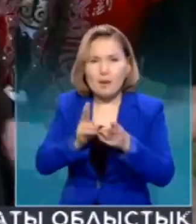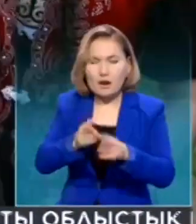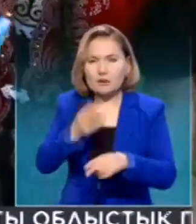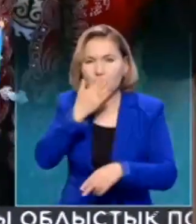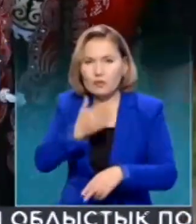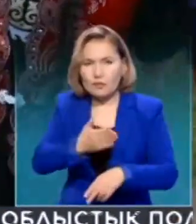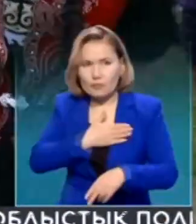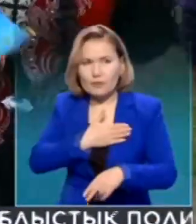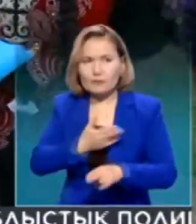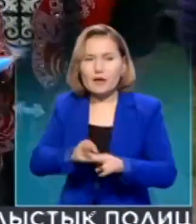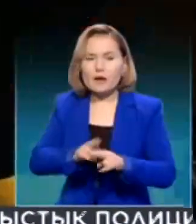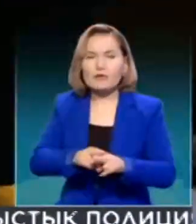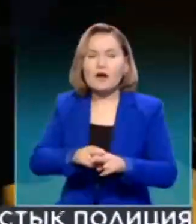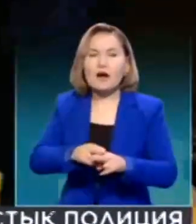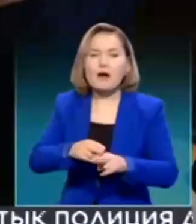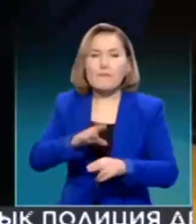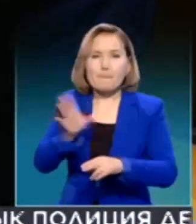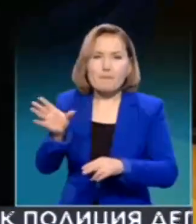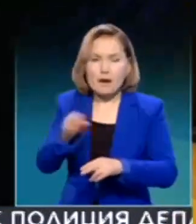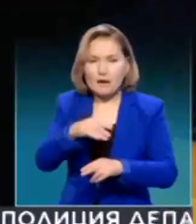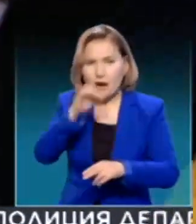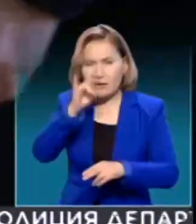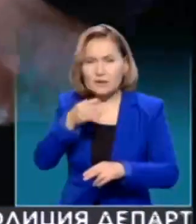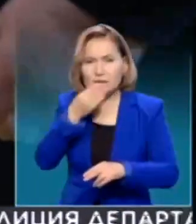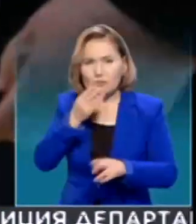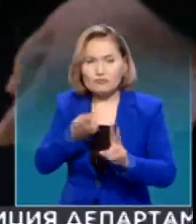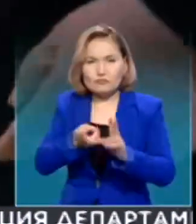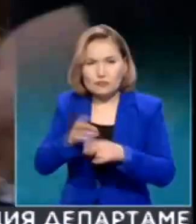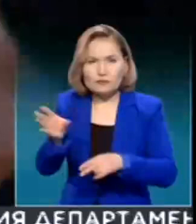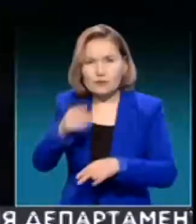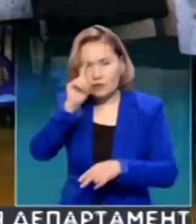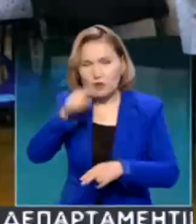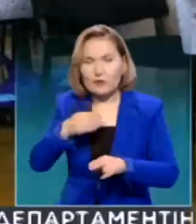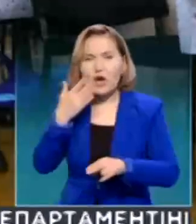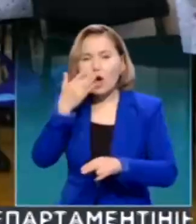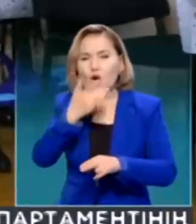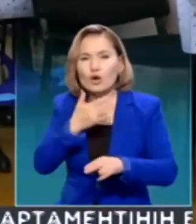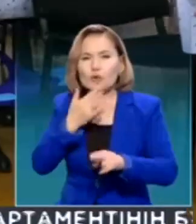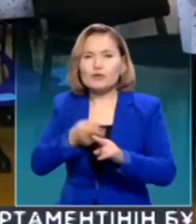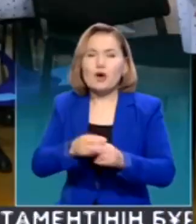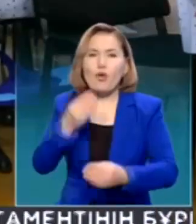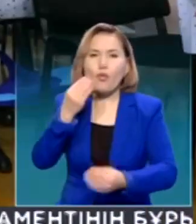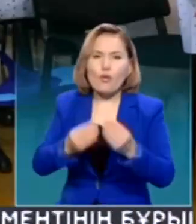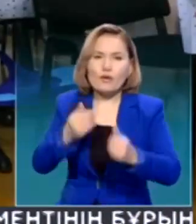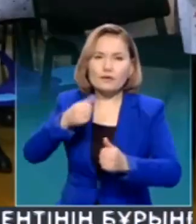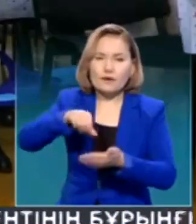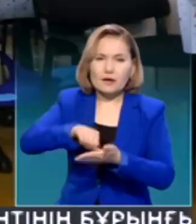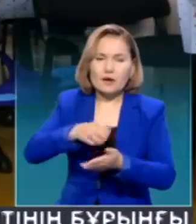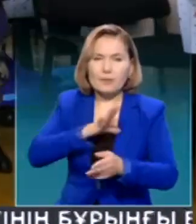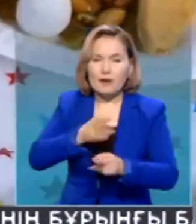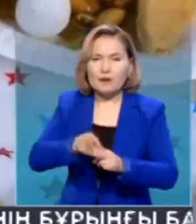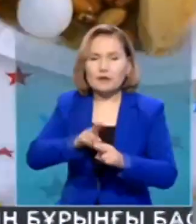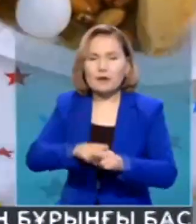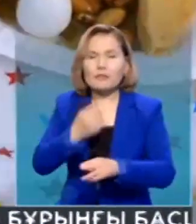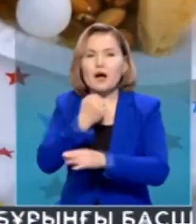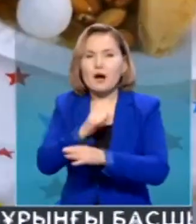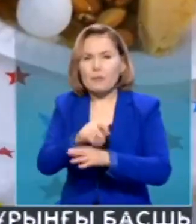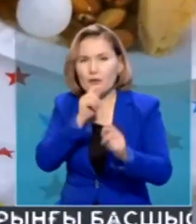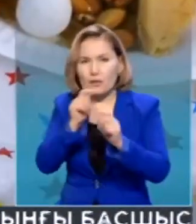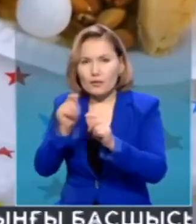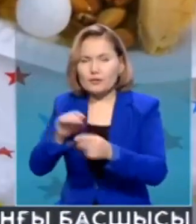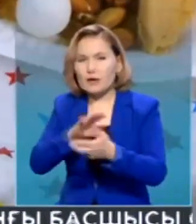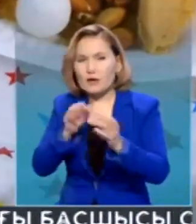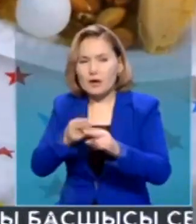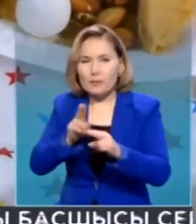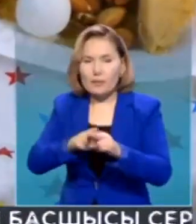палау, бешбармақ. Бұл күні тұсаукесер рәсімі өткізіліп, ұлттық ойындар ұйымдастырылды. Сыйлық қонаққа бас тартылып,